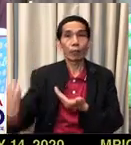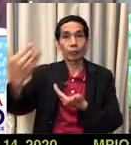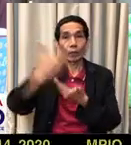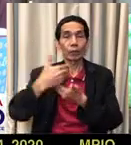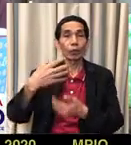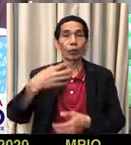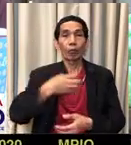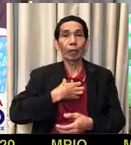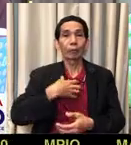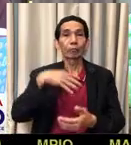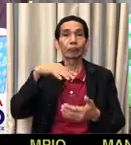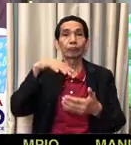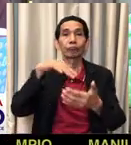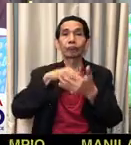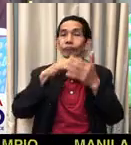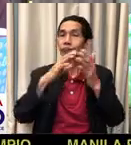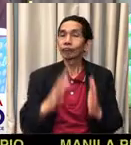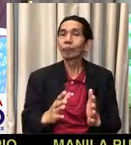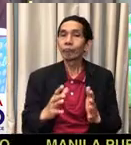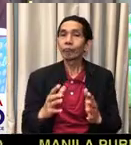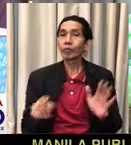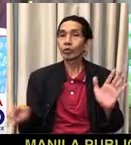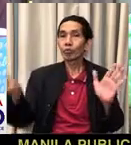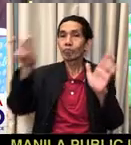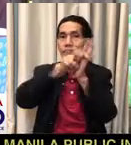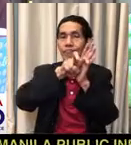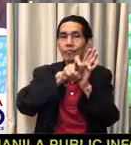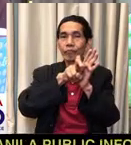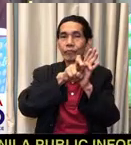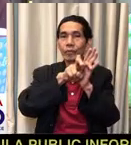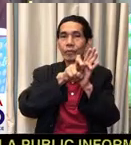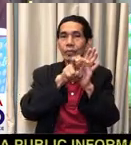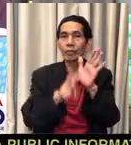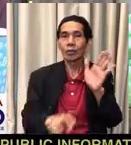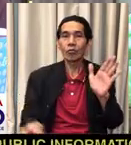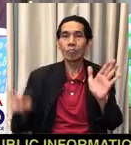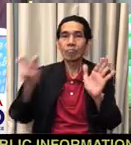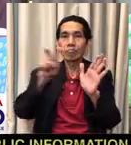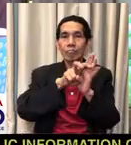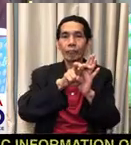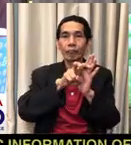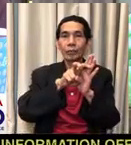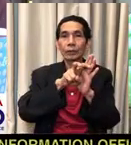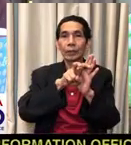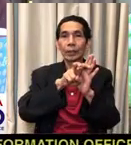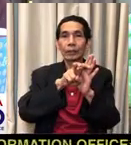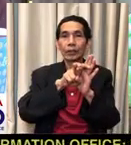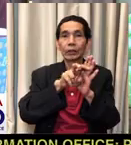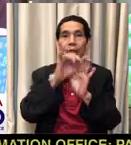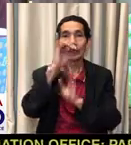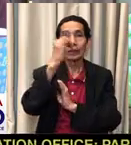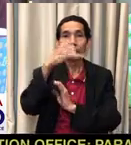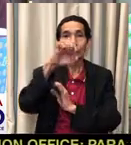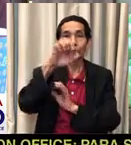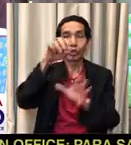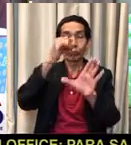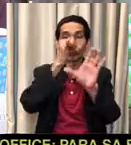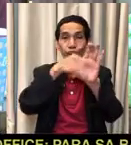atin. Siya po ay sumakay. Saan na ba yung sulat niya? Yan. Sumakay siya ng jeep.